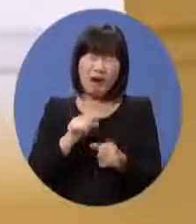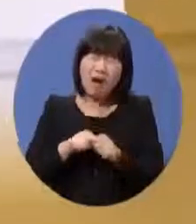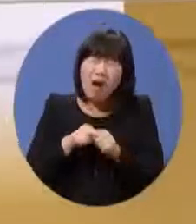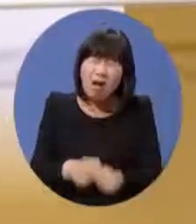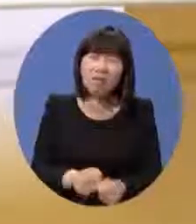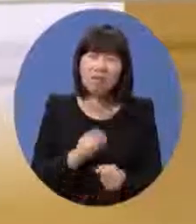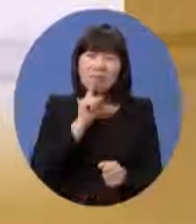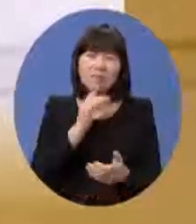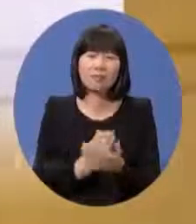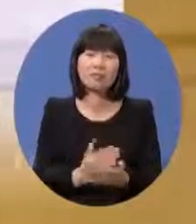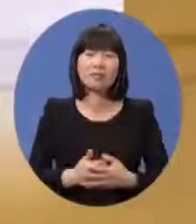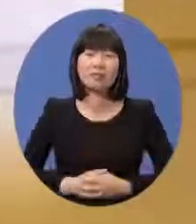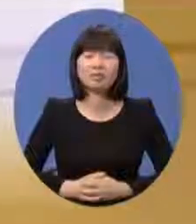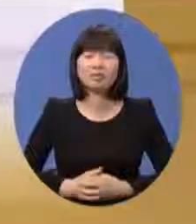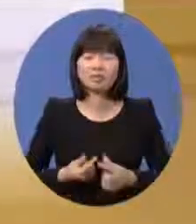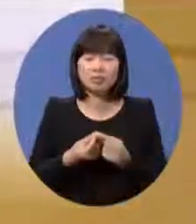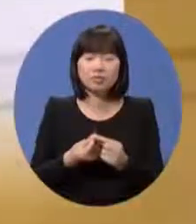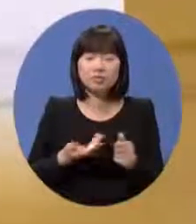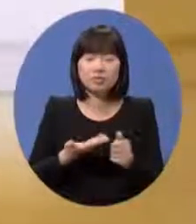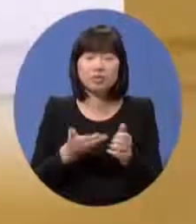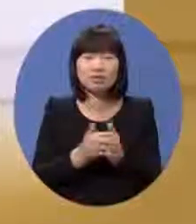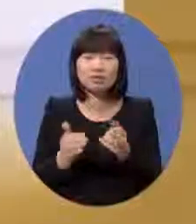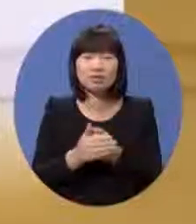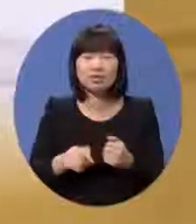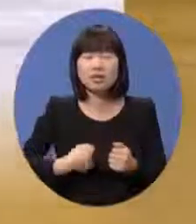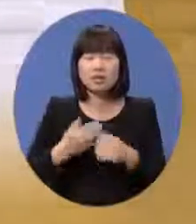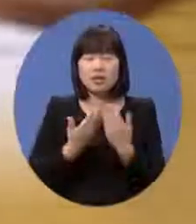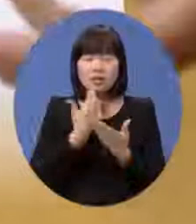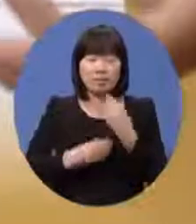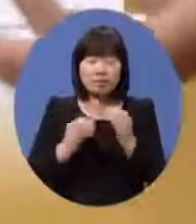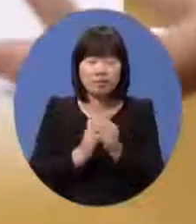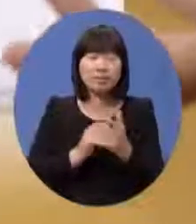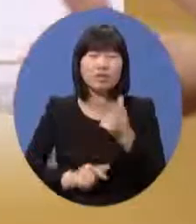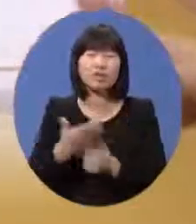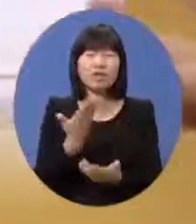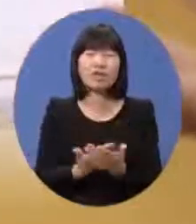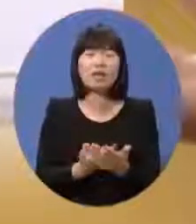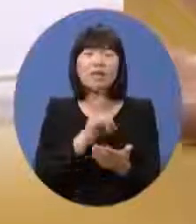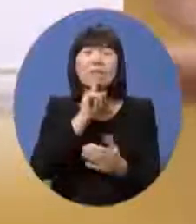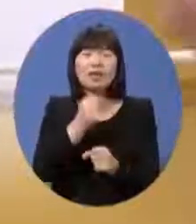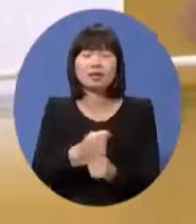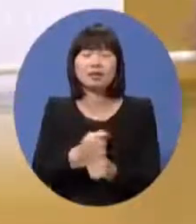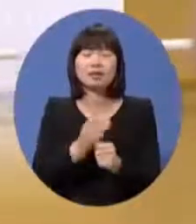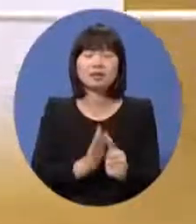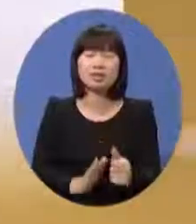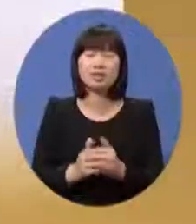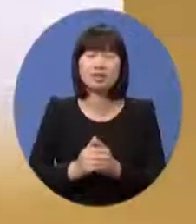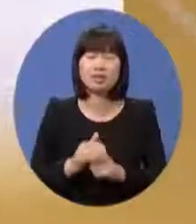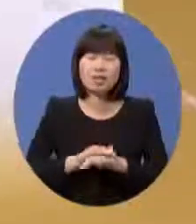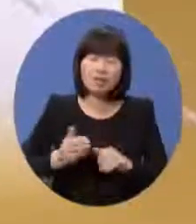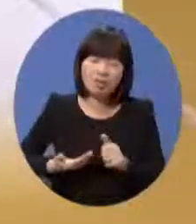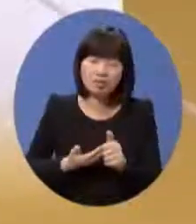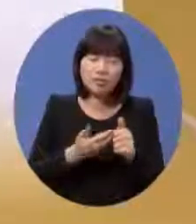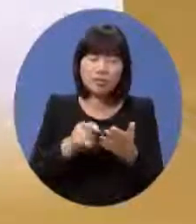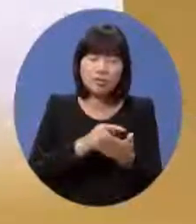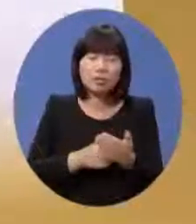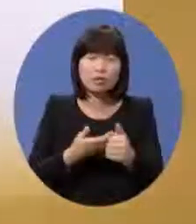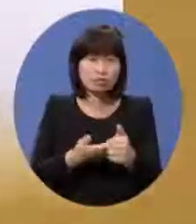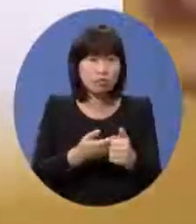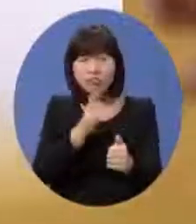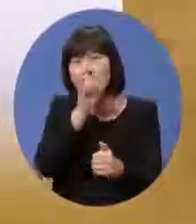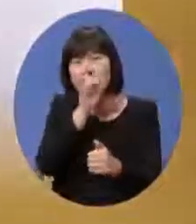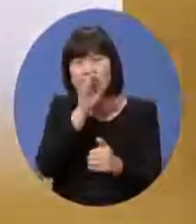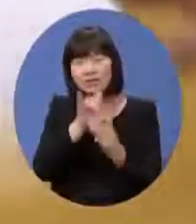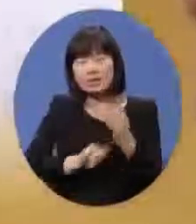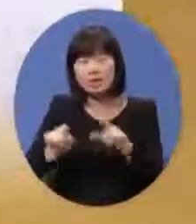말하면 안 돼요. 항상 조금 적게 줘가지고 자기가 스스로 다 먹고 더 달라 그러게 만들어야 네. 되고요. 그리고 잘 먹이려고 자꾸 보상을 주면 안 돼요. 이건